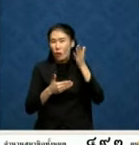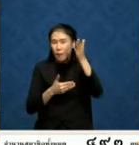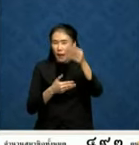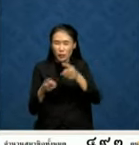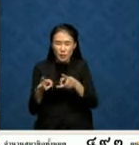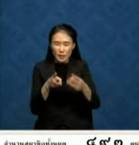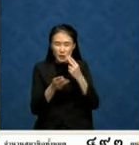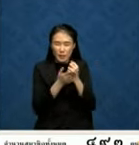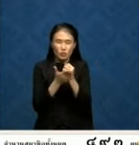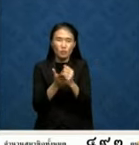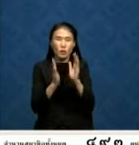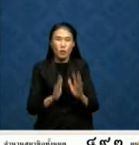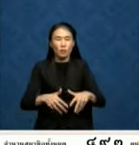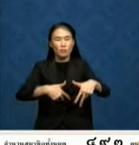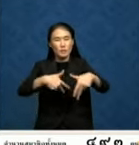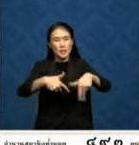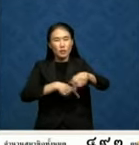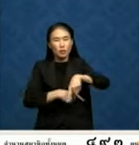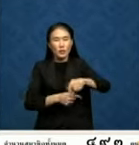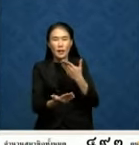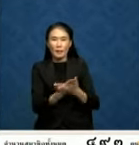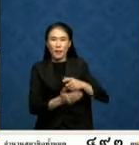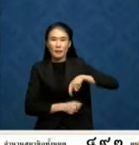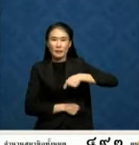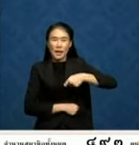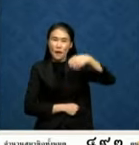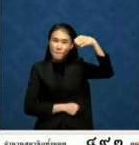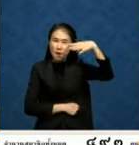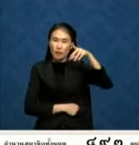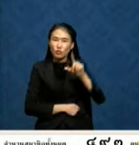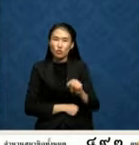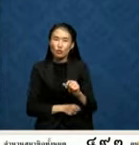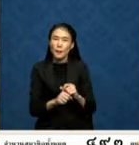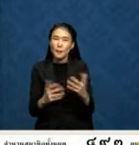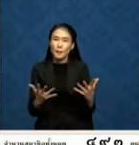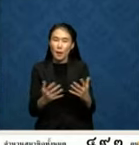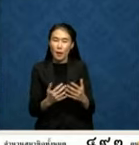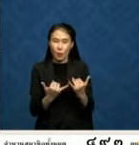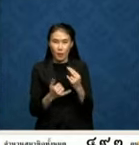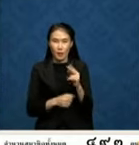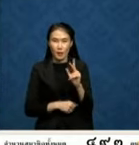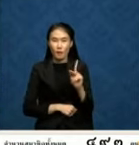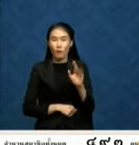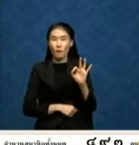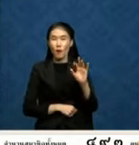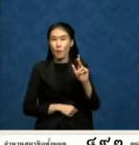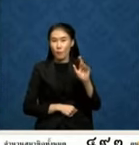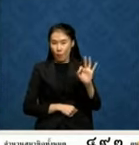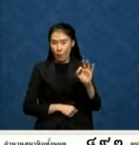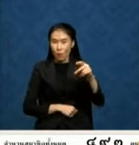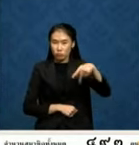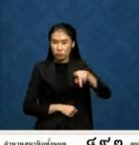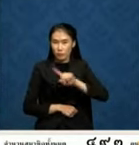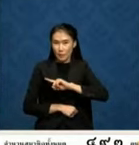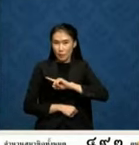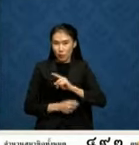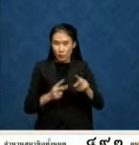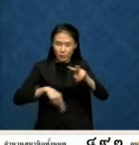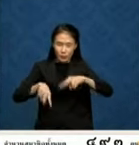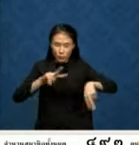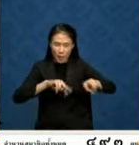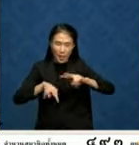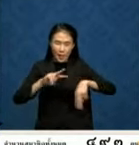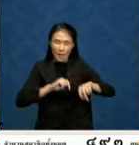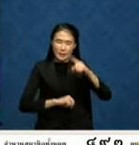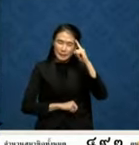ธีที่จะช่วยพี่น้องประชาชนได้อย่างไรนะครับในส่วนของกกพ.นะครับซึ่งมีหน้าที่ในการกำกับดูแลนะครับเราก็พยายามที่